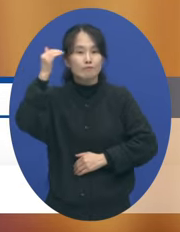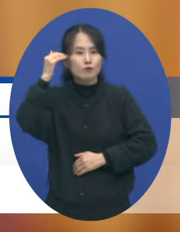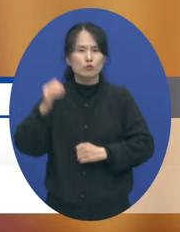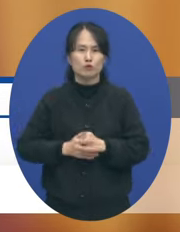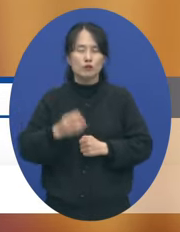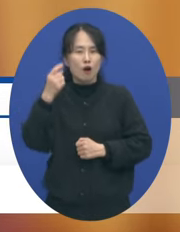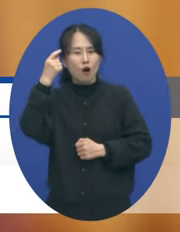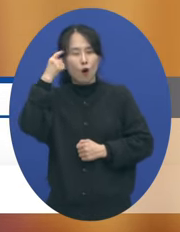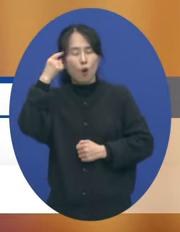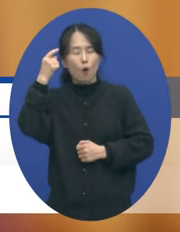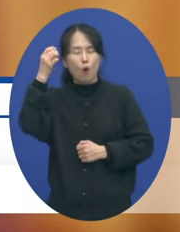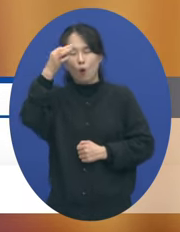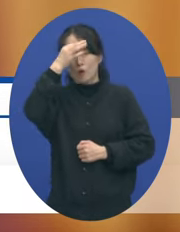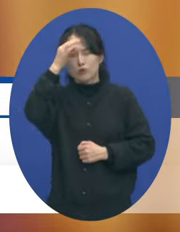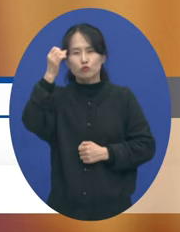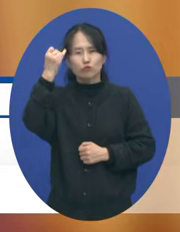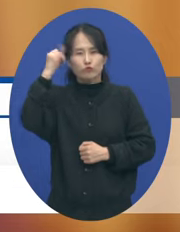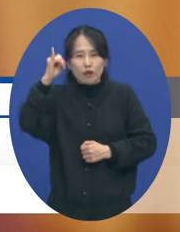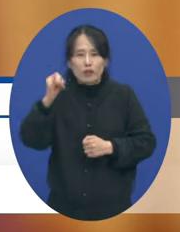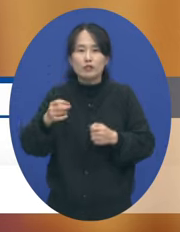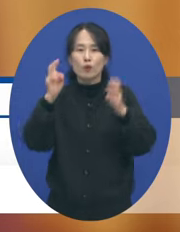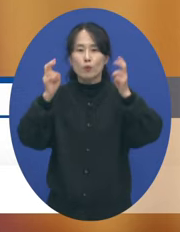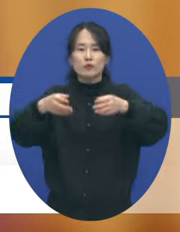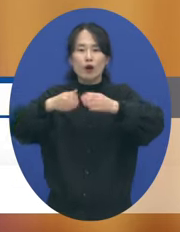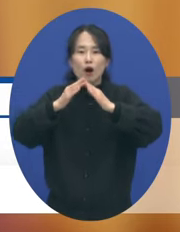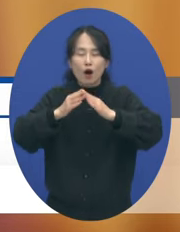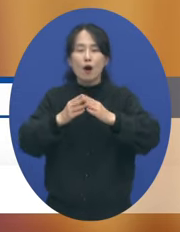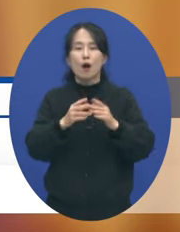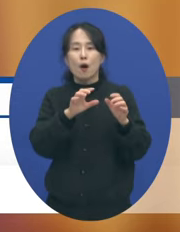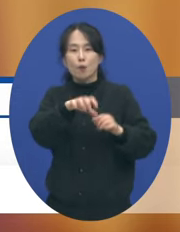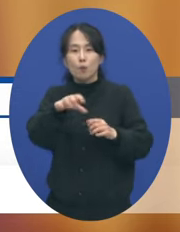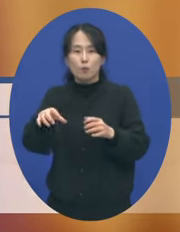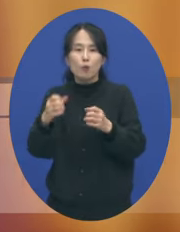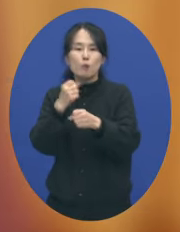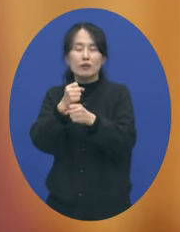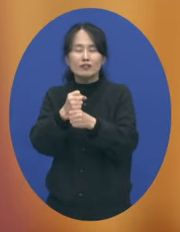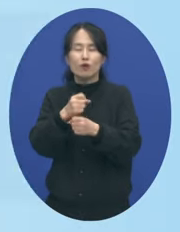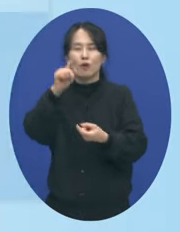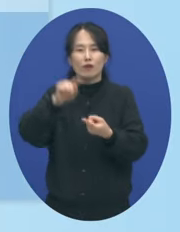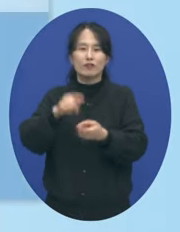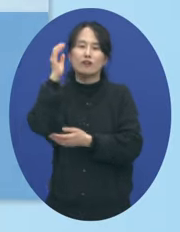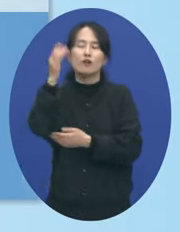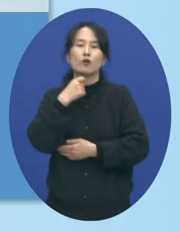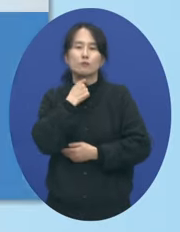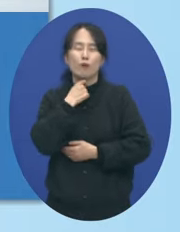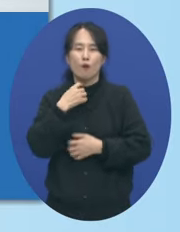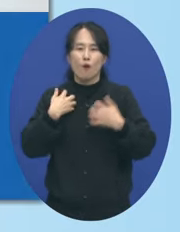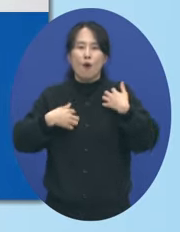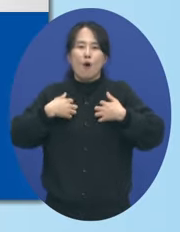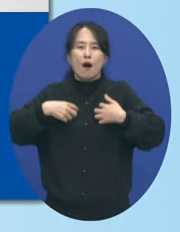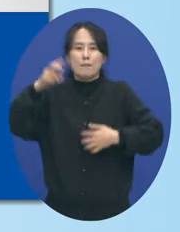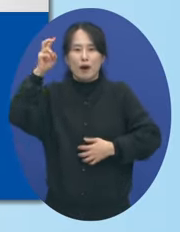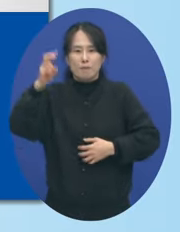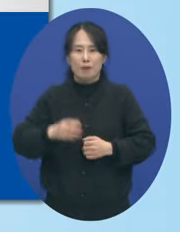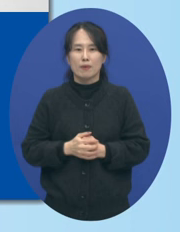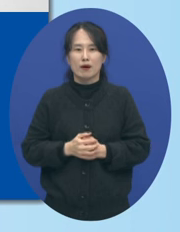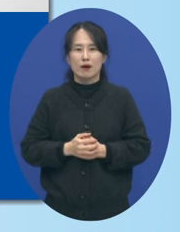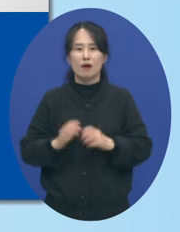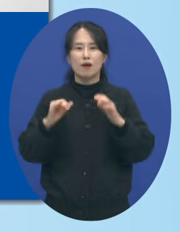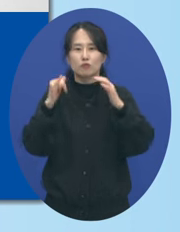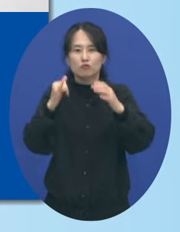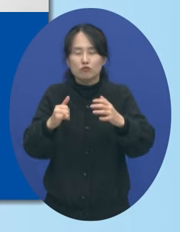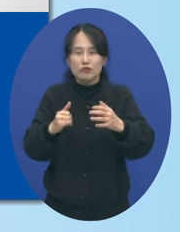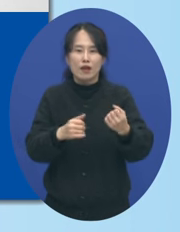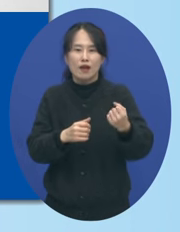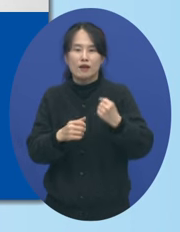스타트업 천국으로 만드는 이야기를 해보려고 하는데 너무 재미있을 것 같습니다. 파티비롤 국제에너지기구